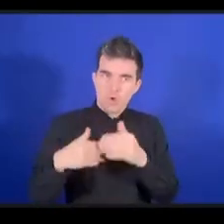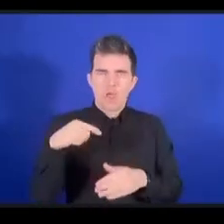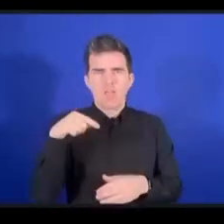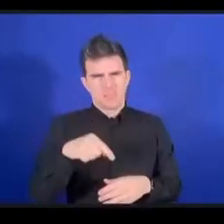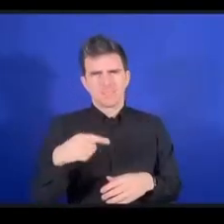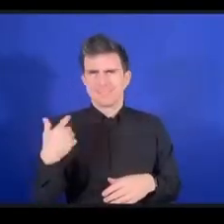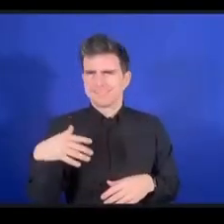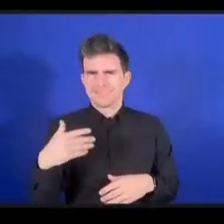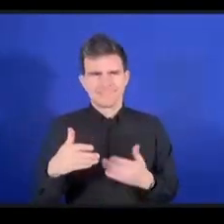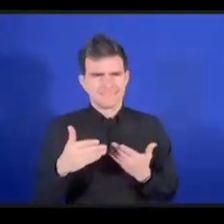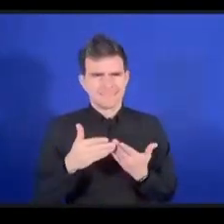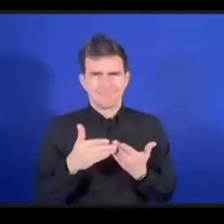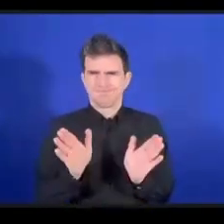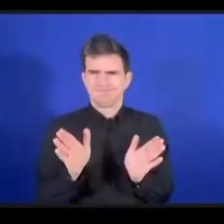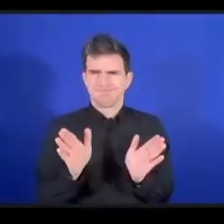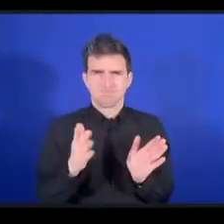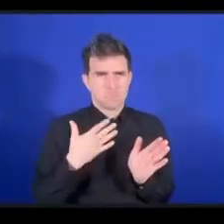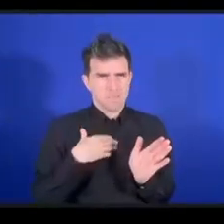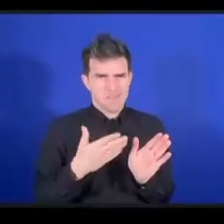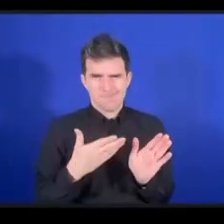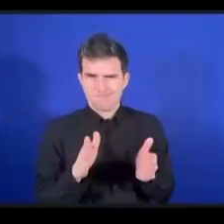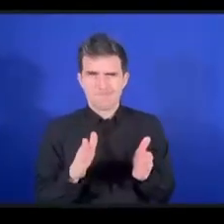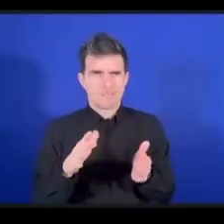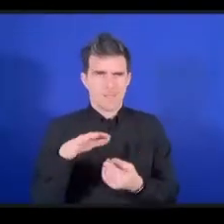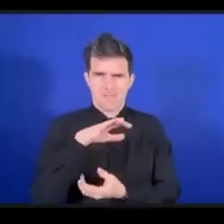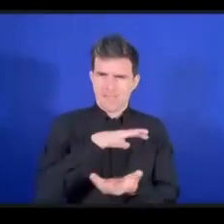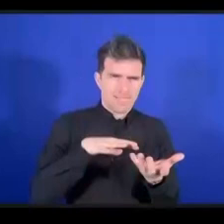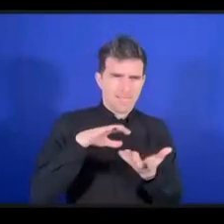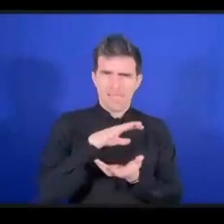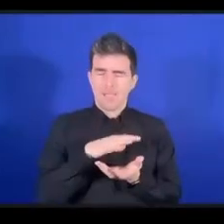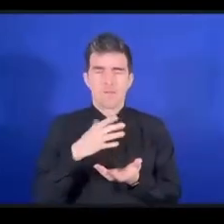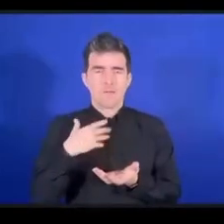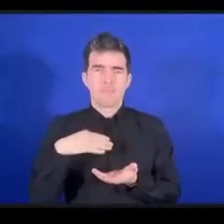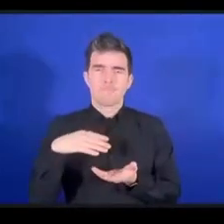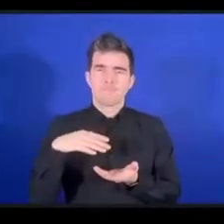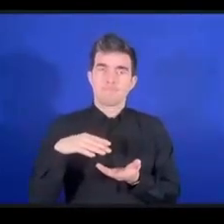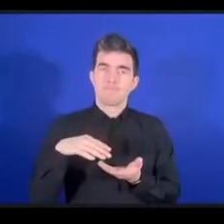这当然是一种非常复杂的一种情况。